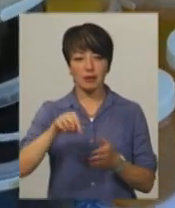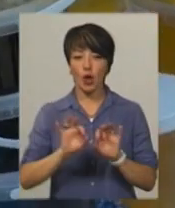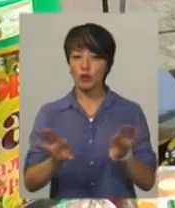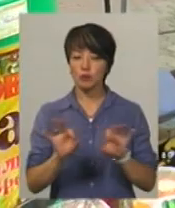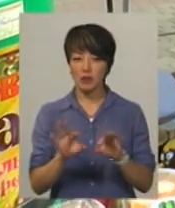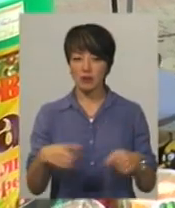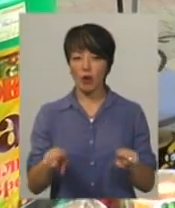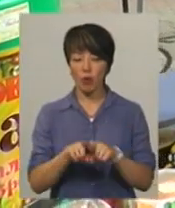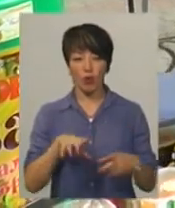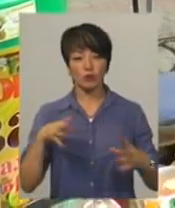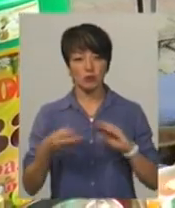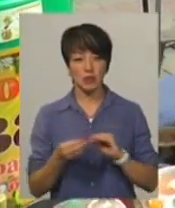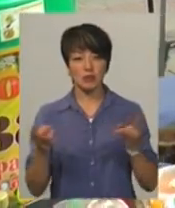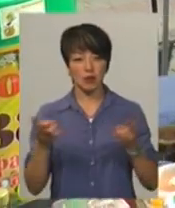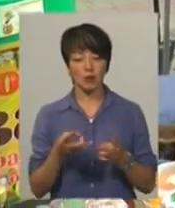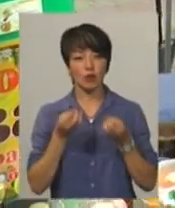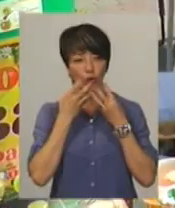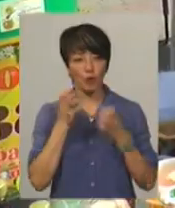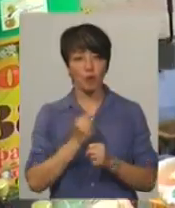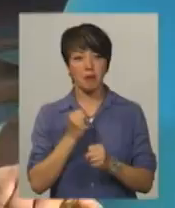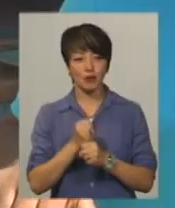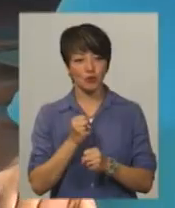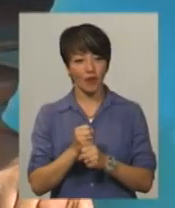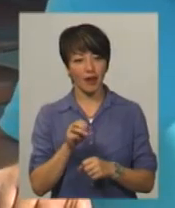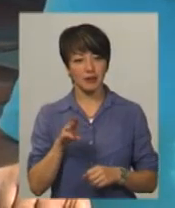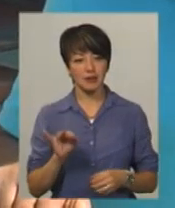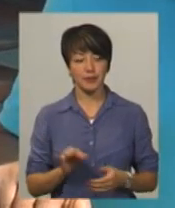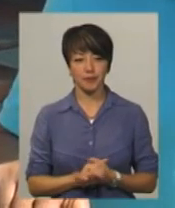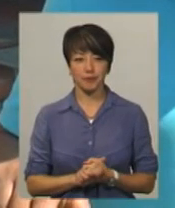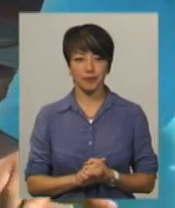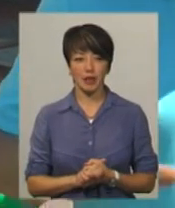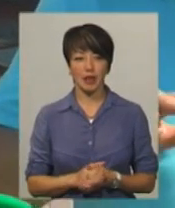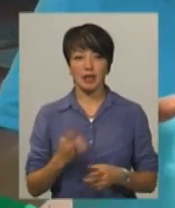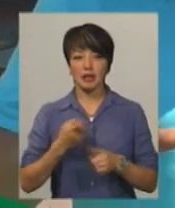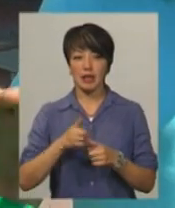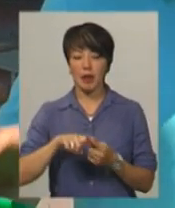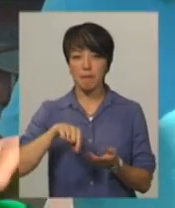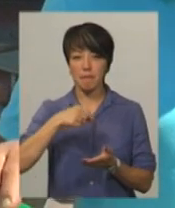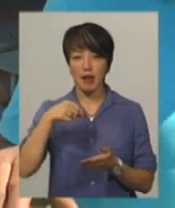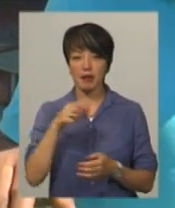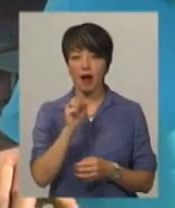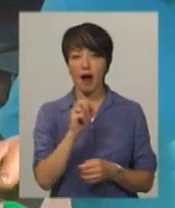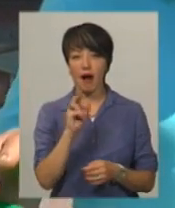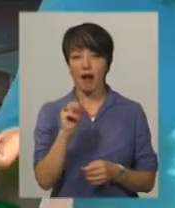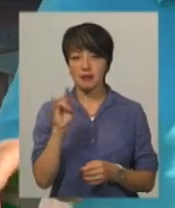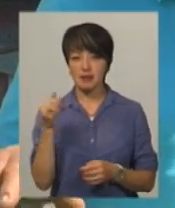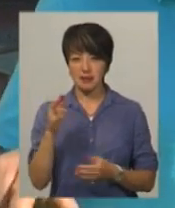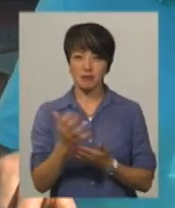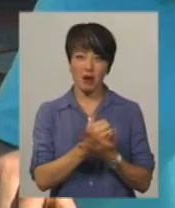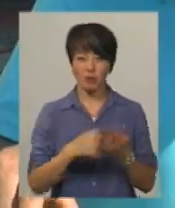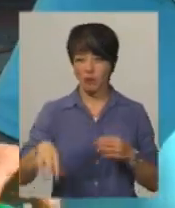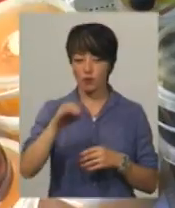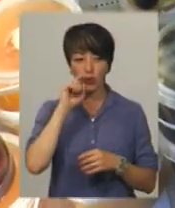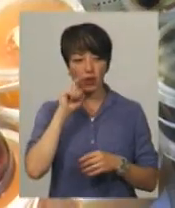що для такого результату треба добре попрацювати. Такий мед, наприклад, як акацію, можна зібрати практично по всій Україні. Десь більше, десь